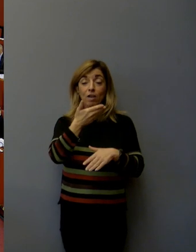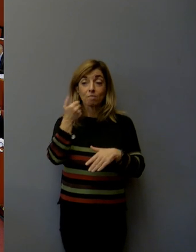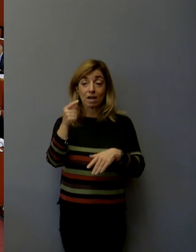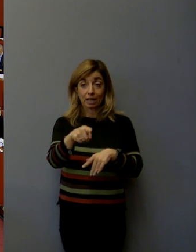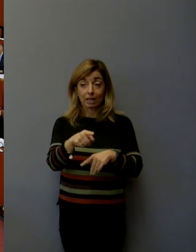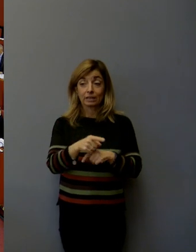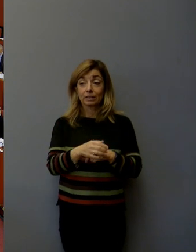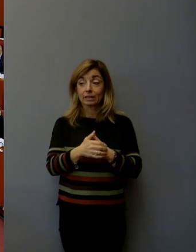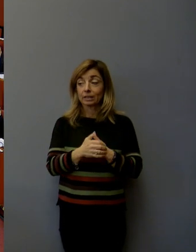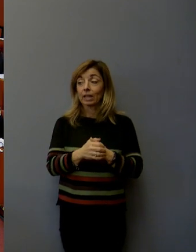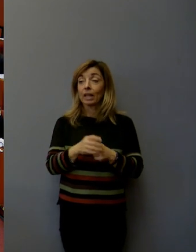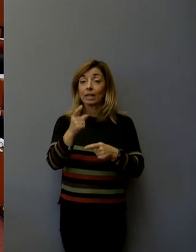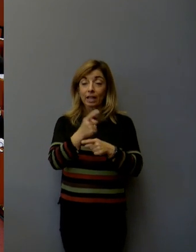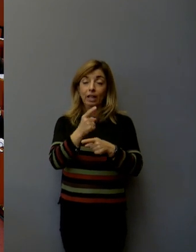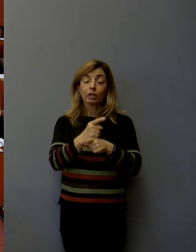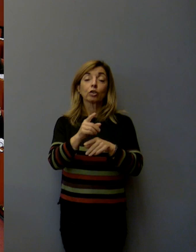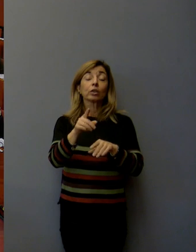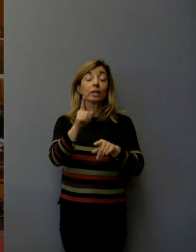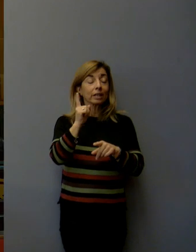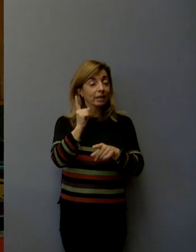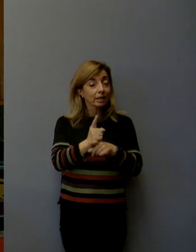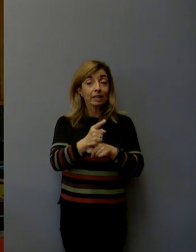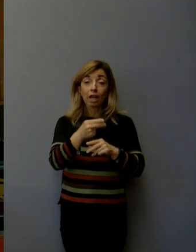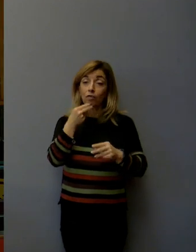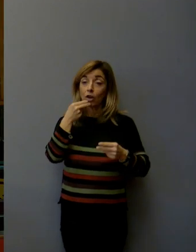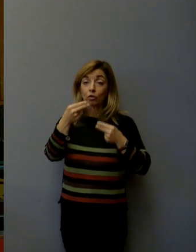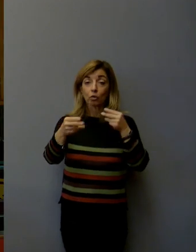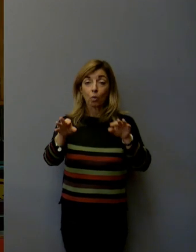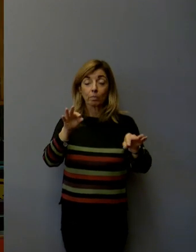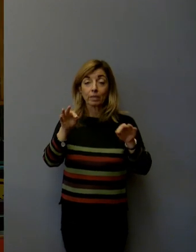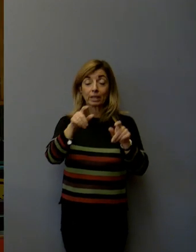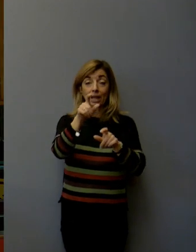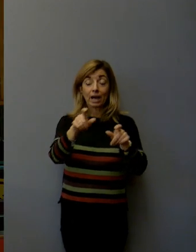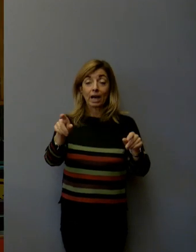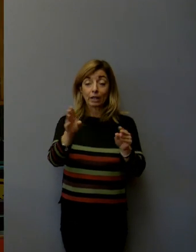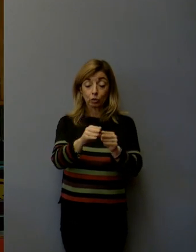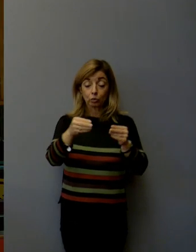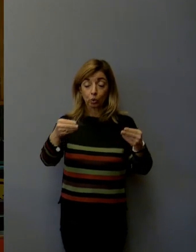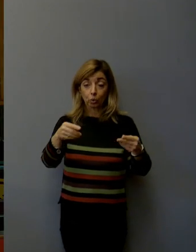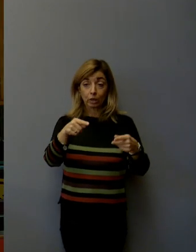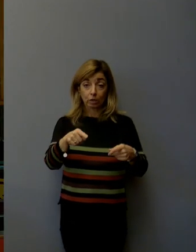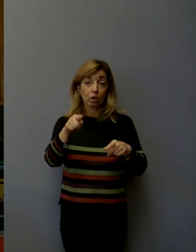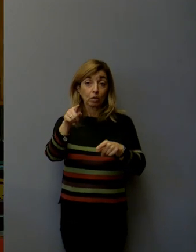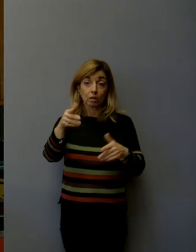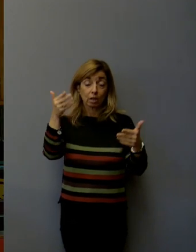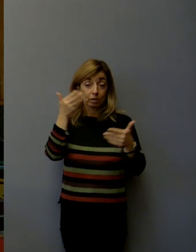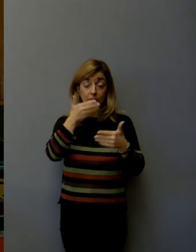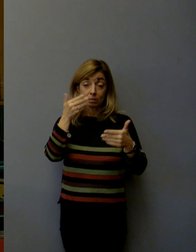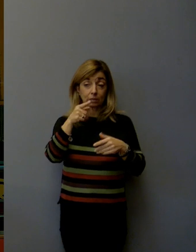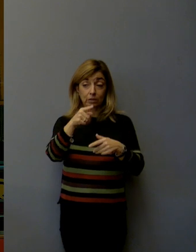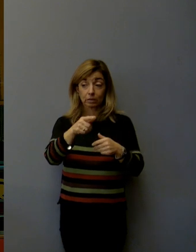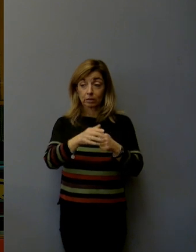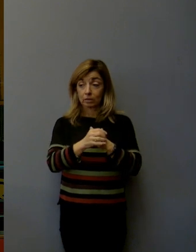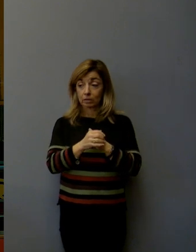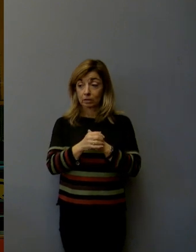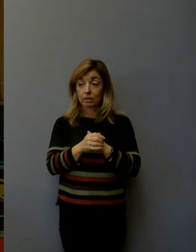no io Io no assolutamente va bene vada lei può andare avanti se vuole